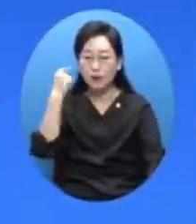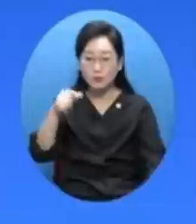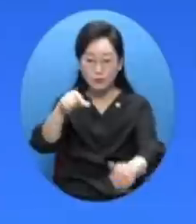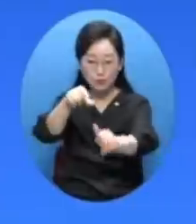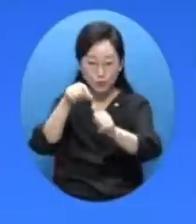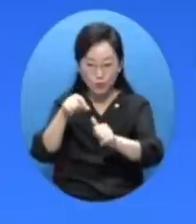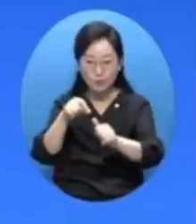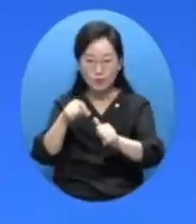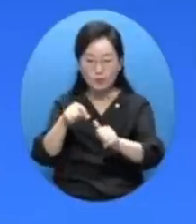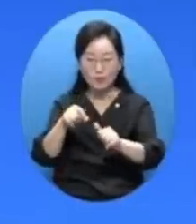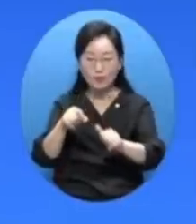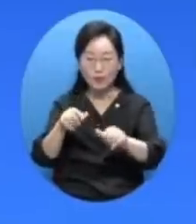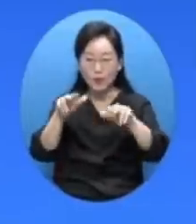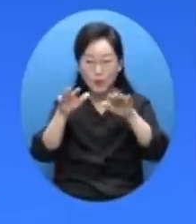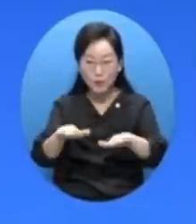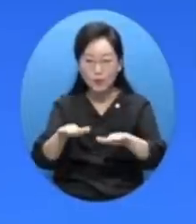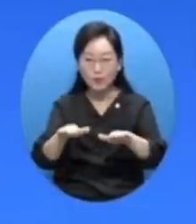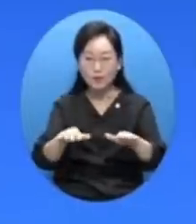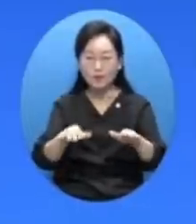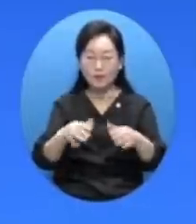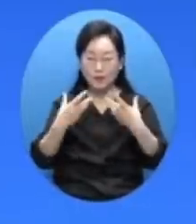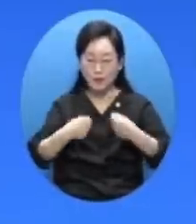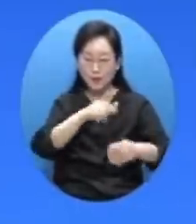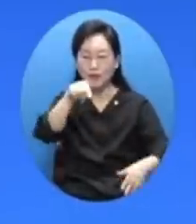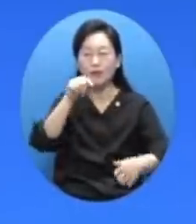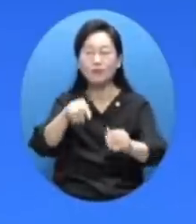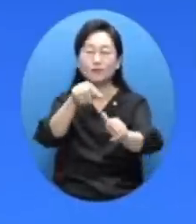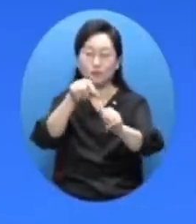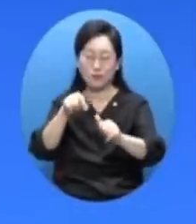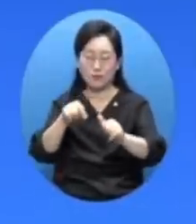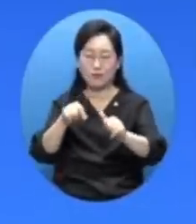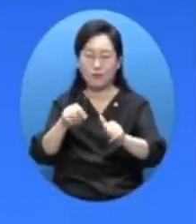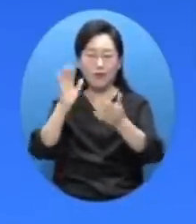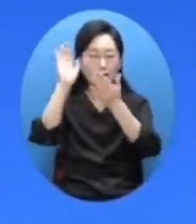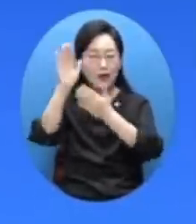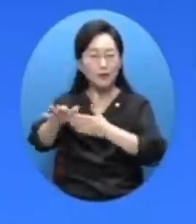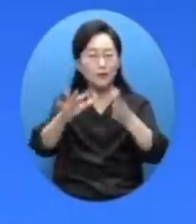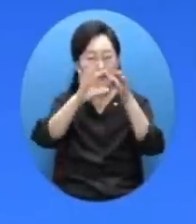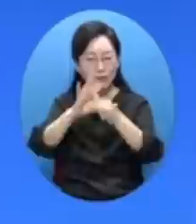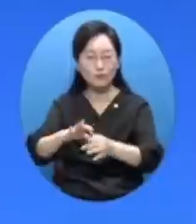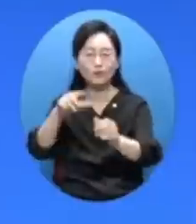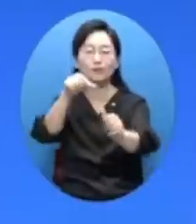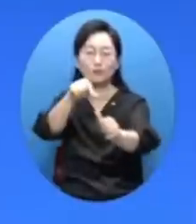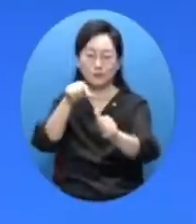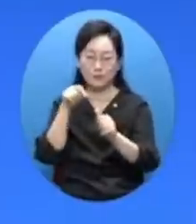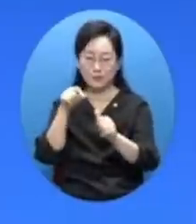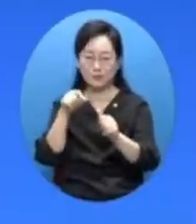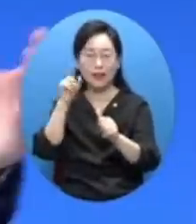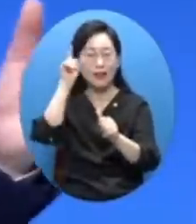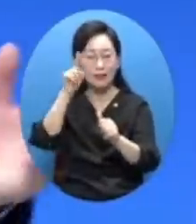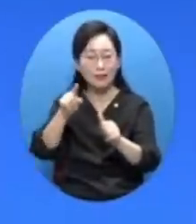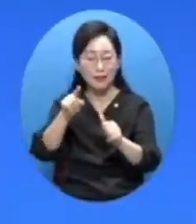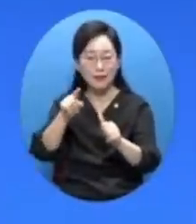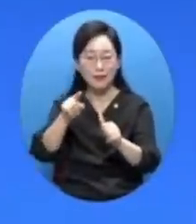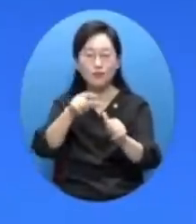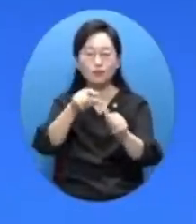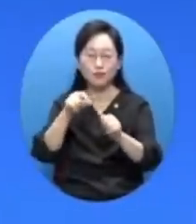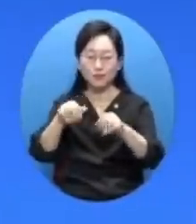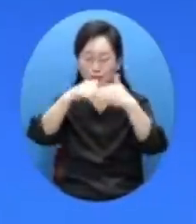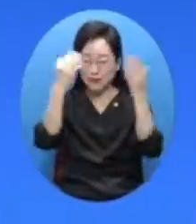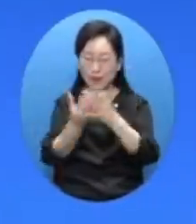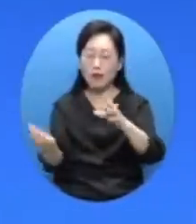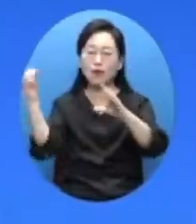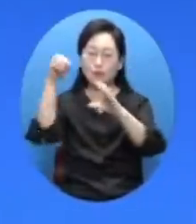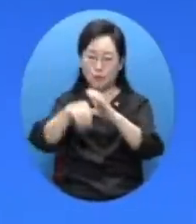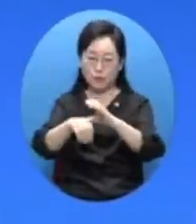구원하신 어제 구원 오늘도 나를 젊어서 구원하신 오늘의 구원 앞으로도 우리를 구원하실 내일의 구원도 모두 포함하고